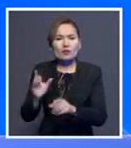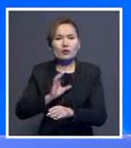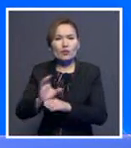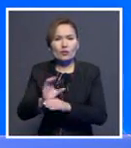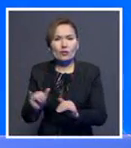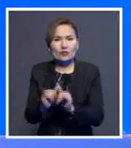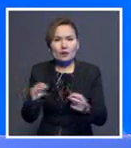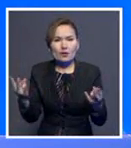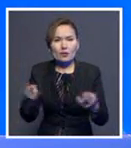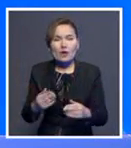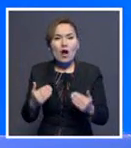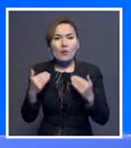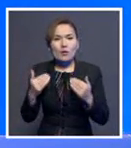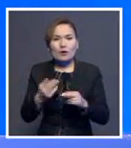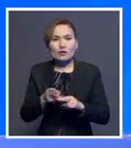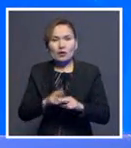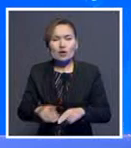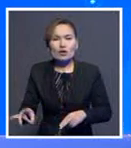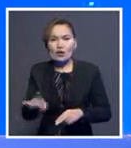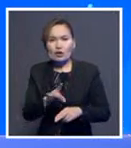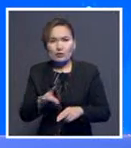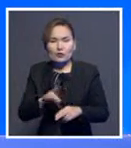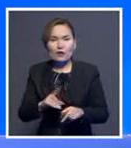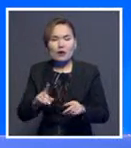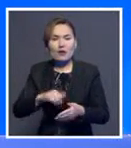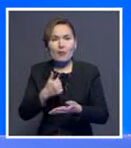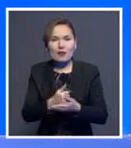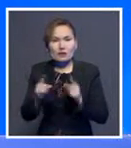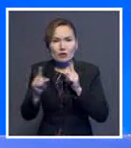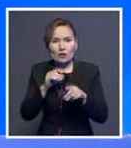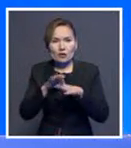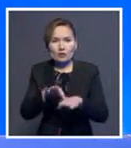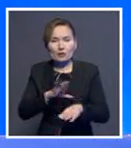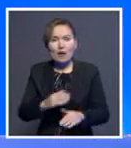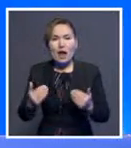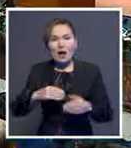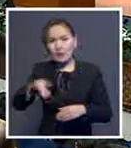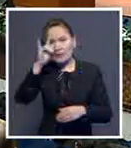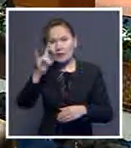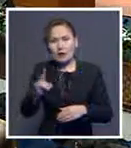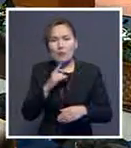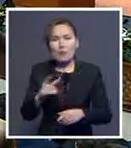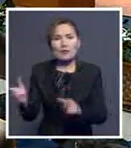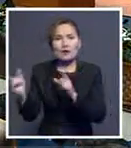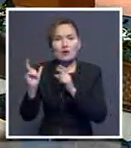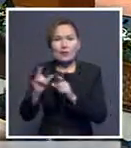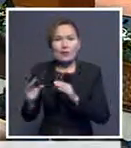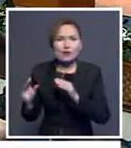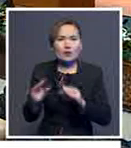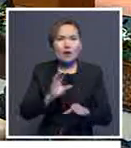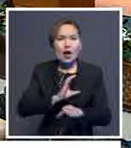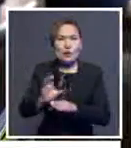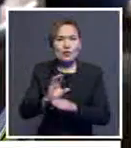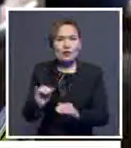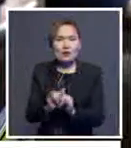көлік логистикалық инфрақұрылымының тиімділігін арттыру жөніндегі республикалық кеңесте айтылды. Қазір еліміздің транспорттық логистикалық әлеуетін